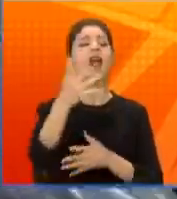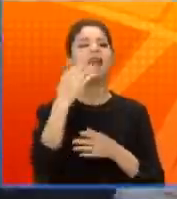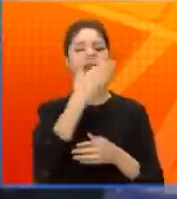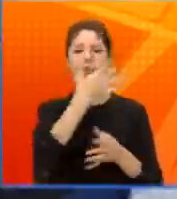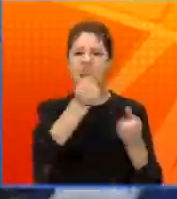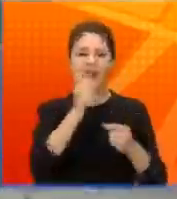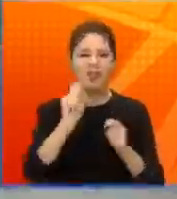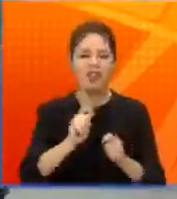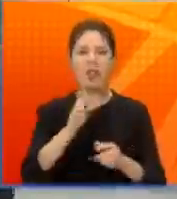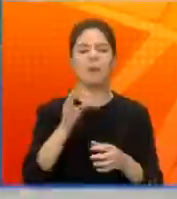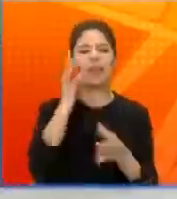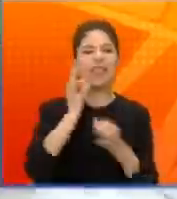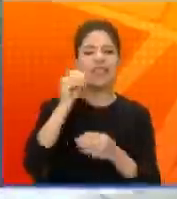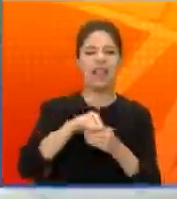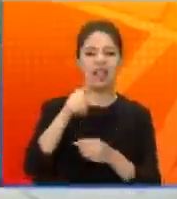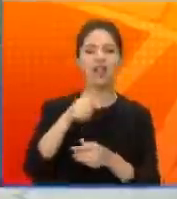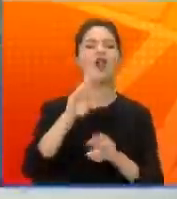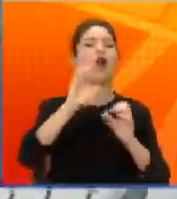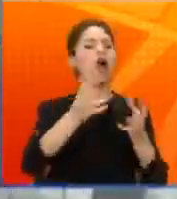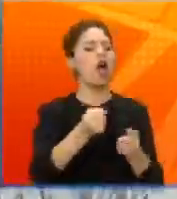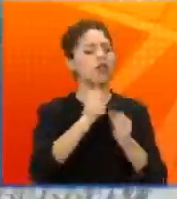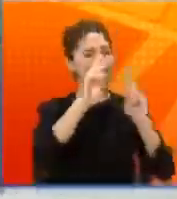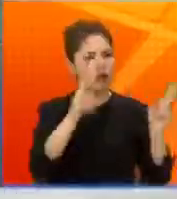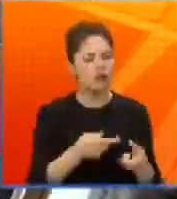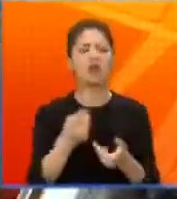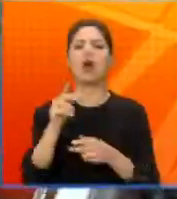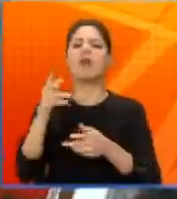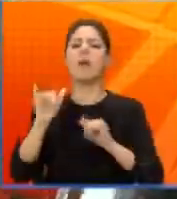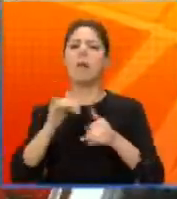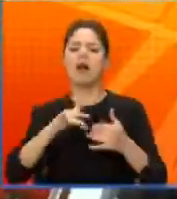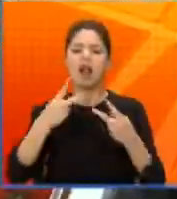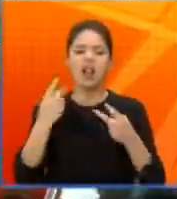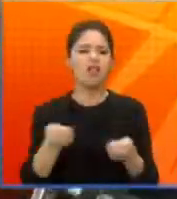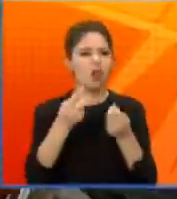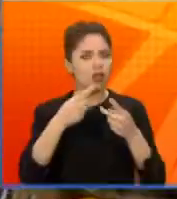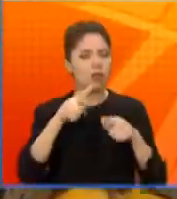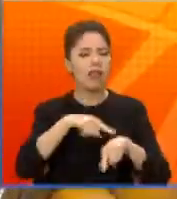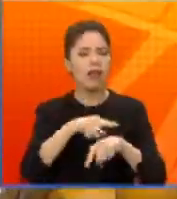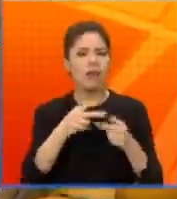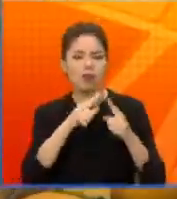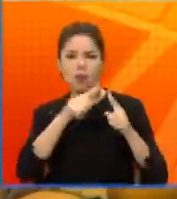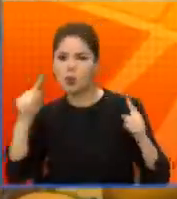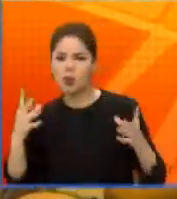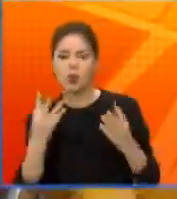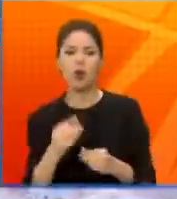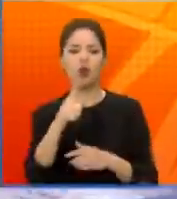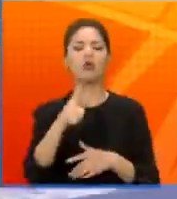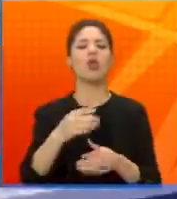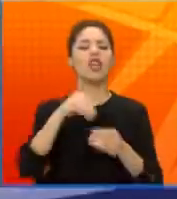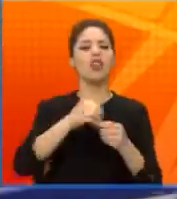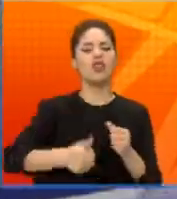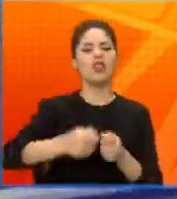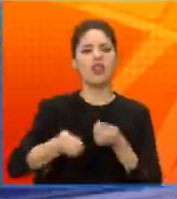diye market ve bakkalların çalışma saatleri İçişleri Bakanlığı genelgesiyle uzatıldı. Kısıtlama öncesi 2 gün